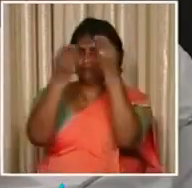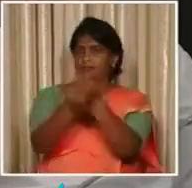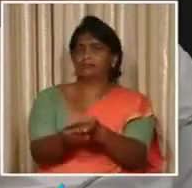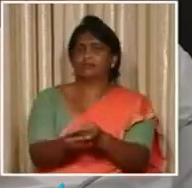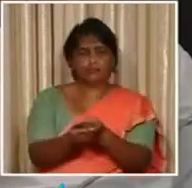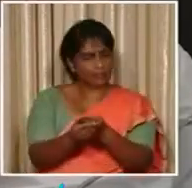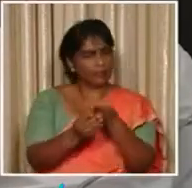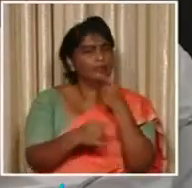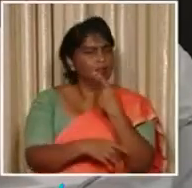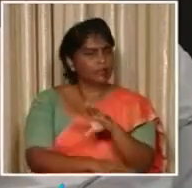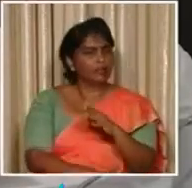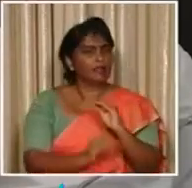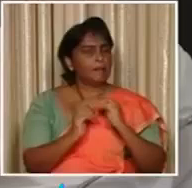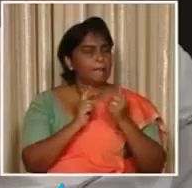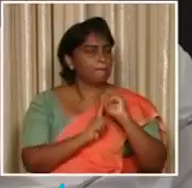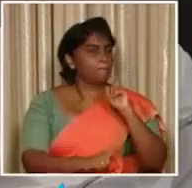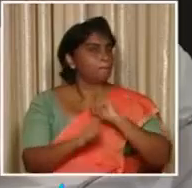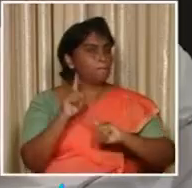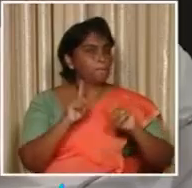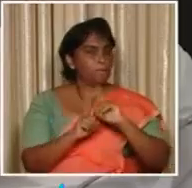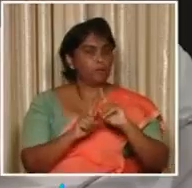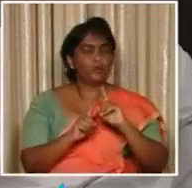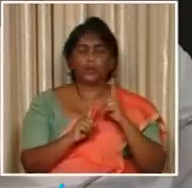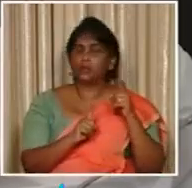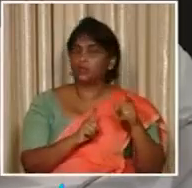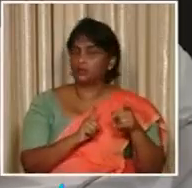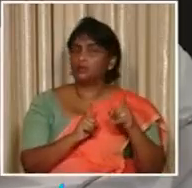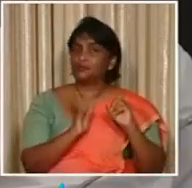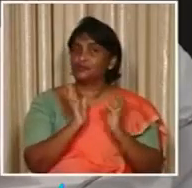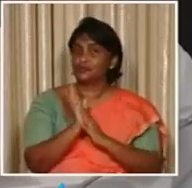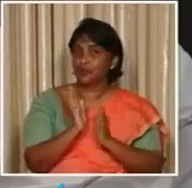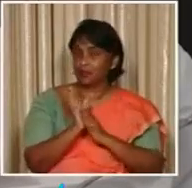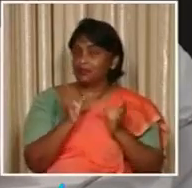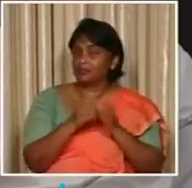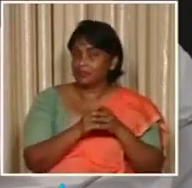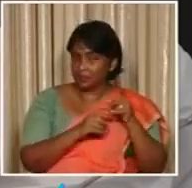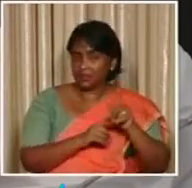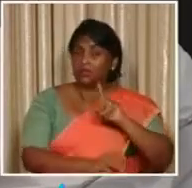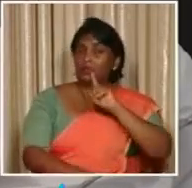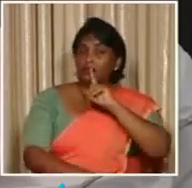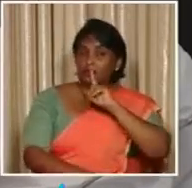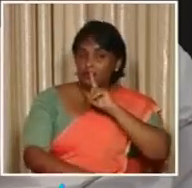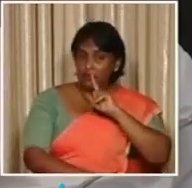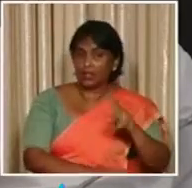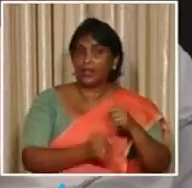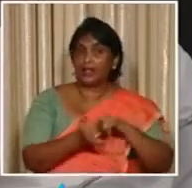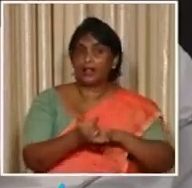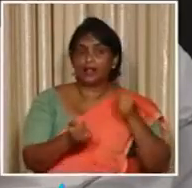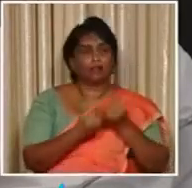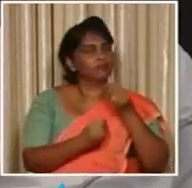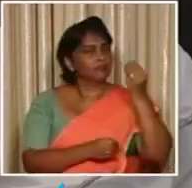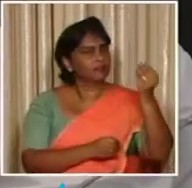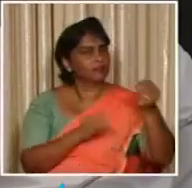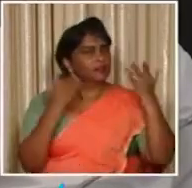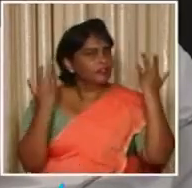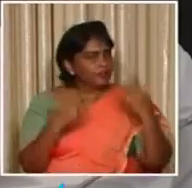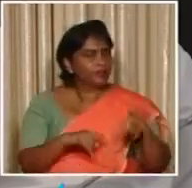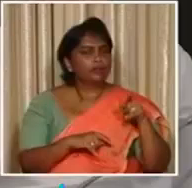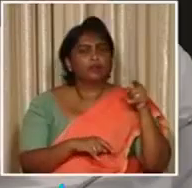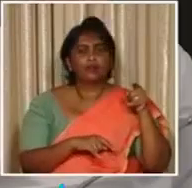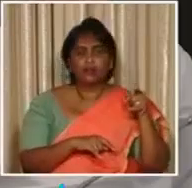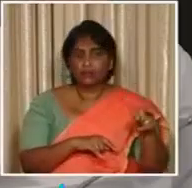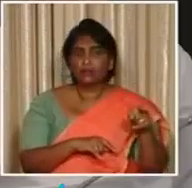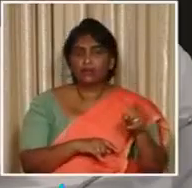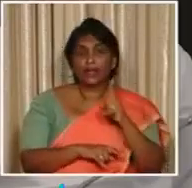පසුව පාර්ලිමේන්තුවේ ස්ටෑන්ඩින් ඕඩර් ස්ටෑන්ඩින් කමිටී එකේ නියෝගය ලේකම්තුමාට දුන්නට පස්සේ එතුමා